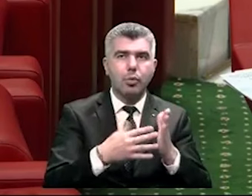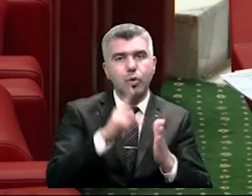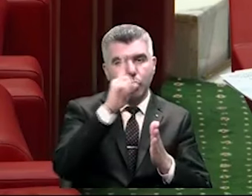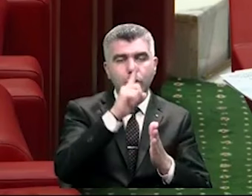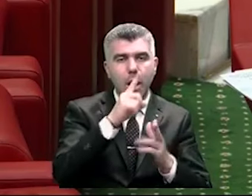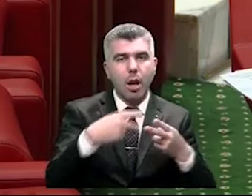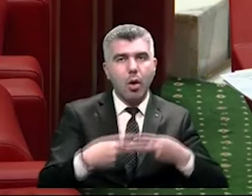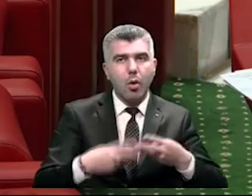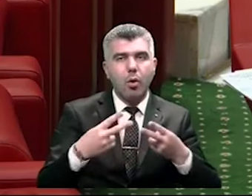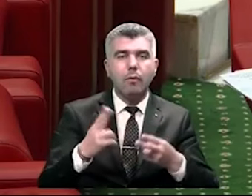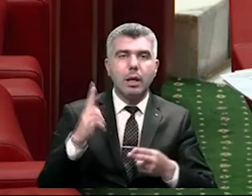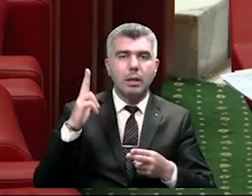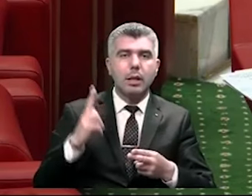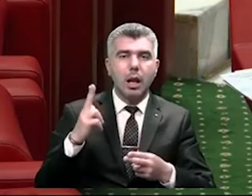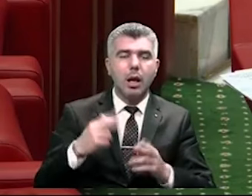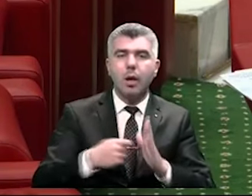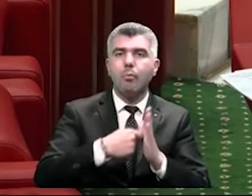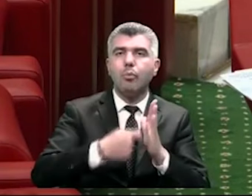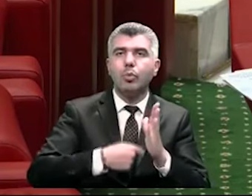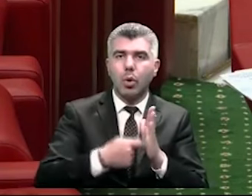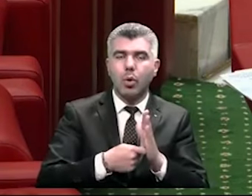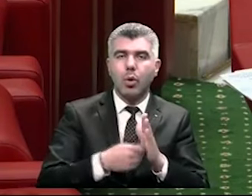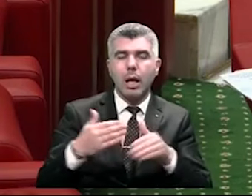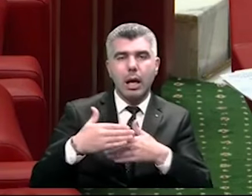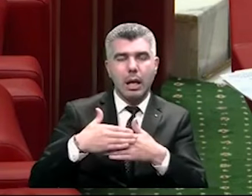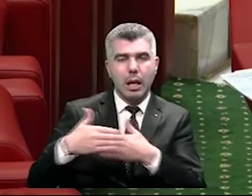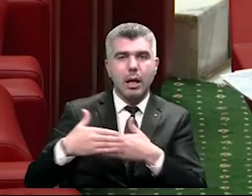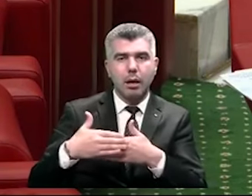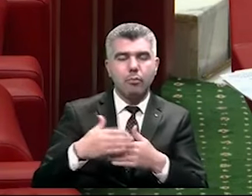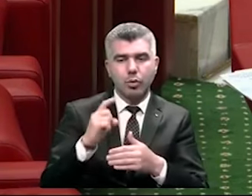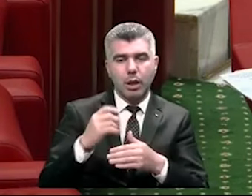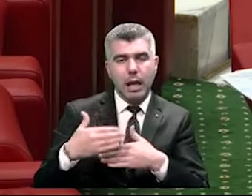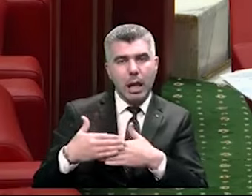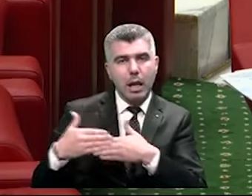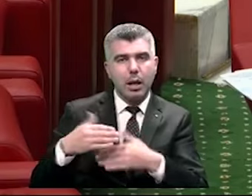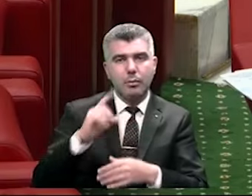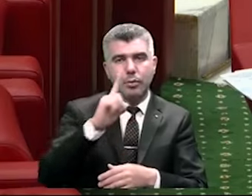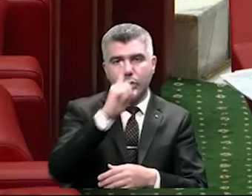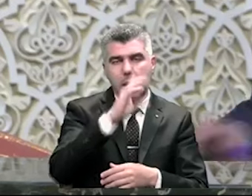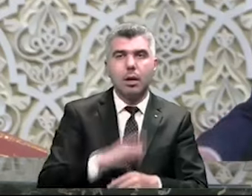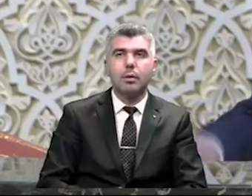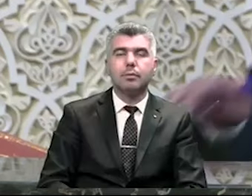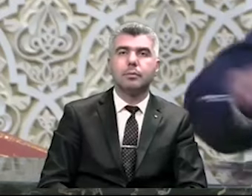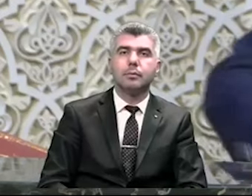نعلن على الانطلاقات ديال المشاريع في الاشهر المقبله القليله